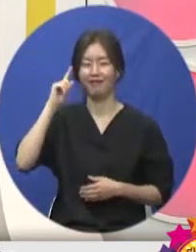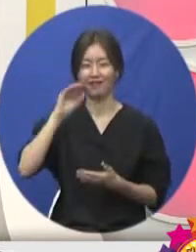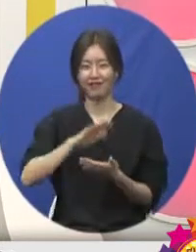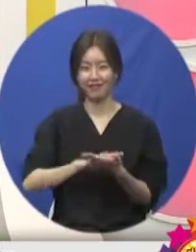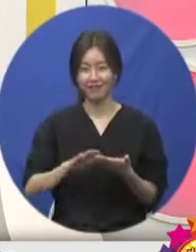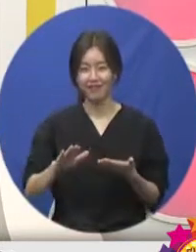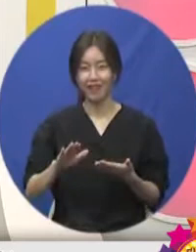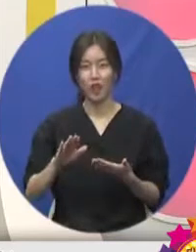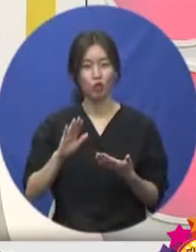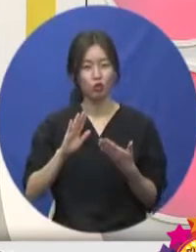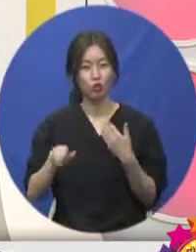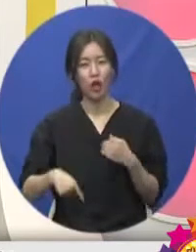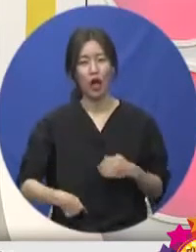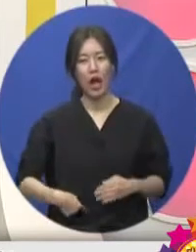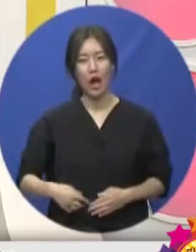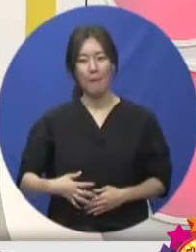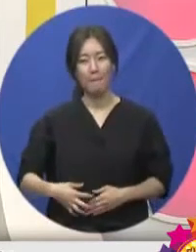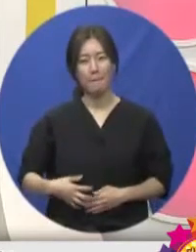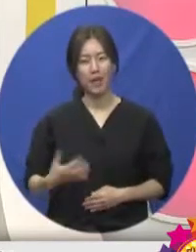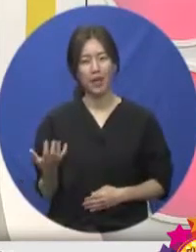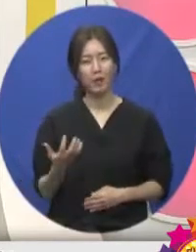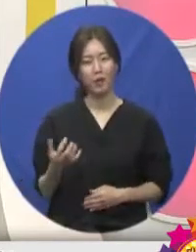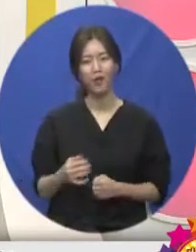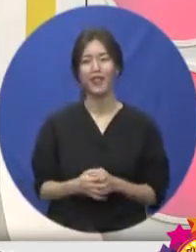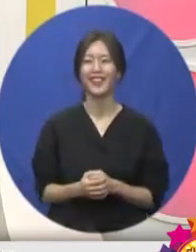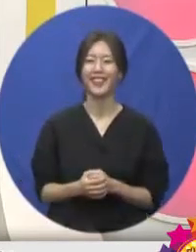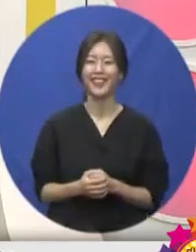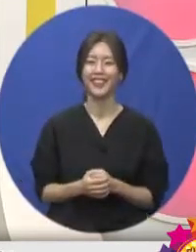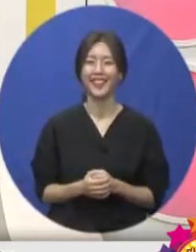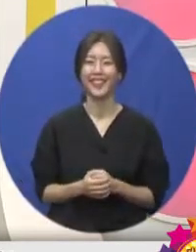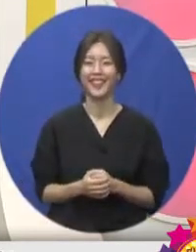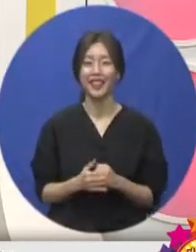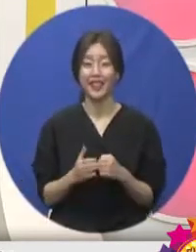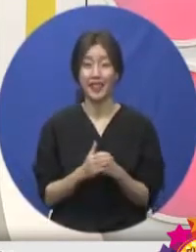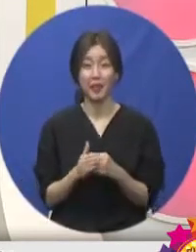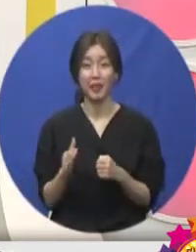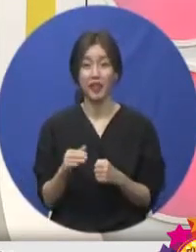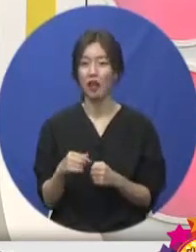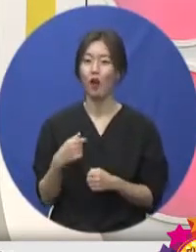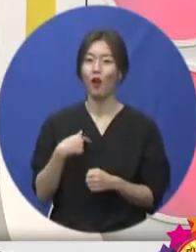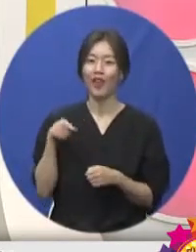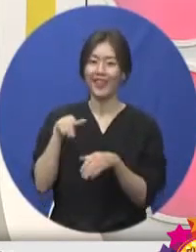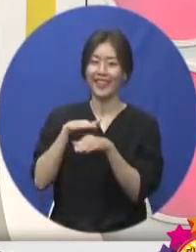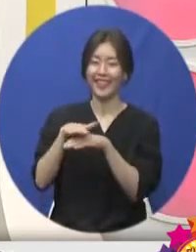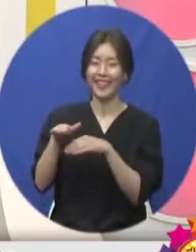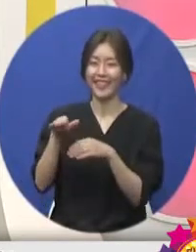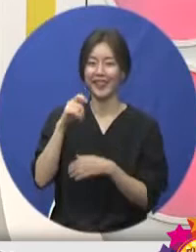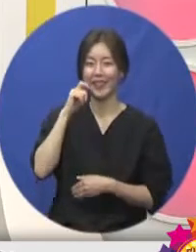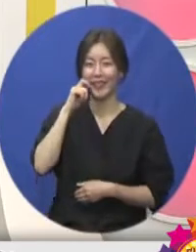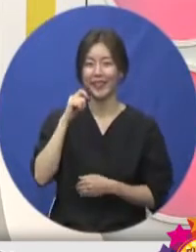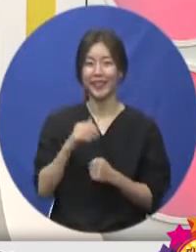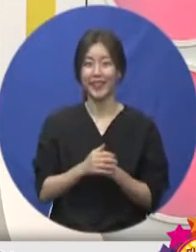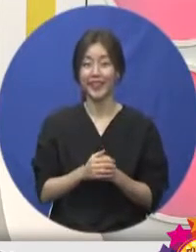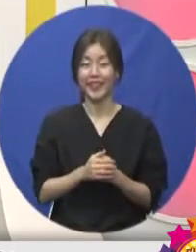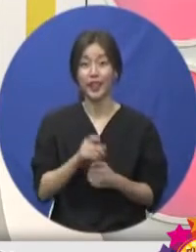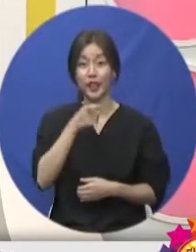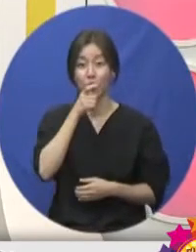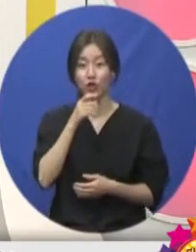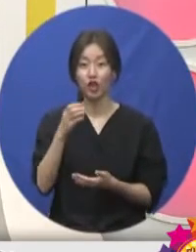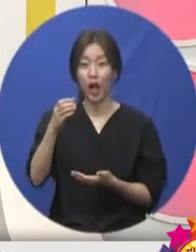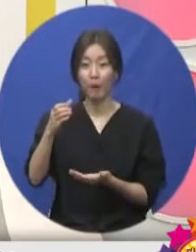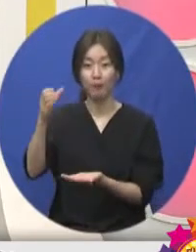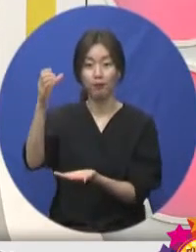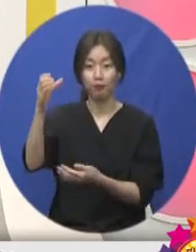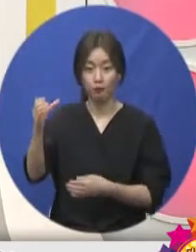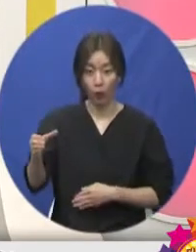차고 저는 그렇게 그러고 나서 좀 있으면 배 아프다고. 참 나 봐. 왜 그러시는 거예요? 좀씩 드세요. 저는 그렇게 못 그렇게. 먹고요. 예. 물 물컵을 여기다 옆에